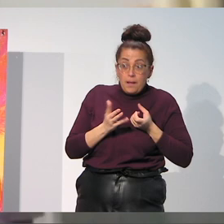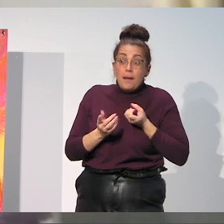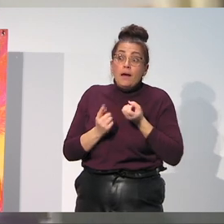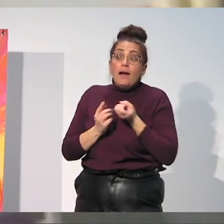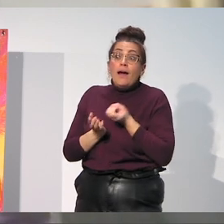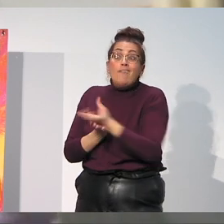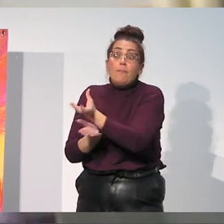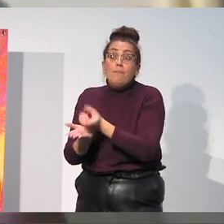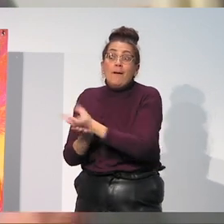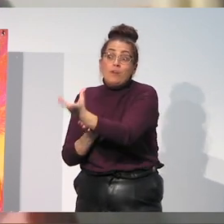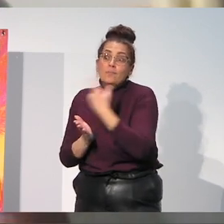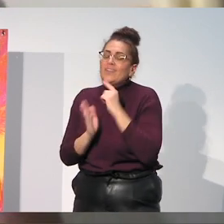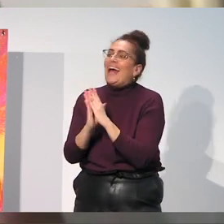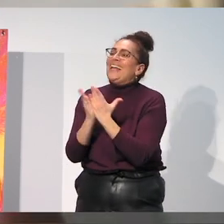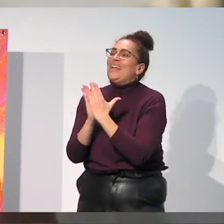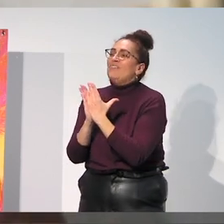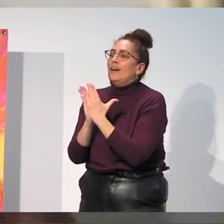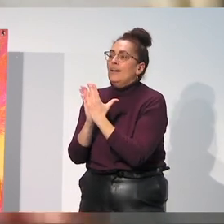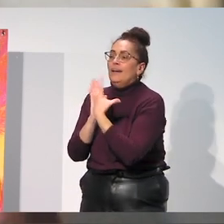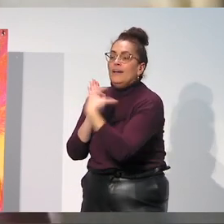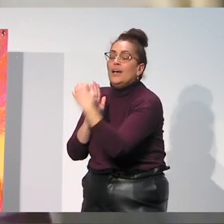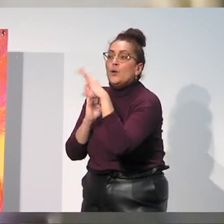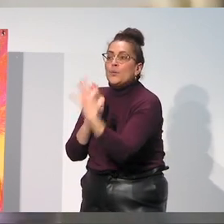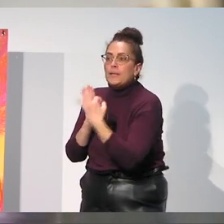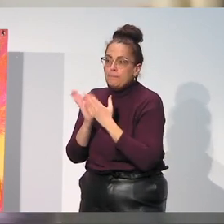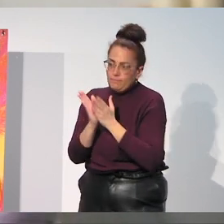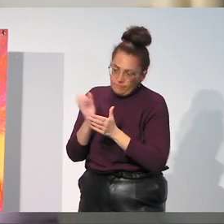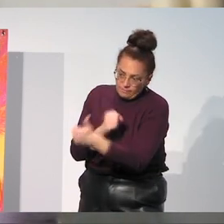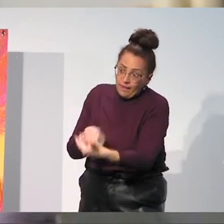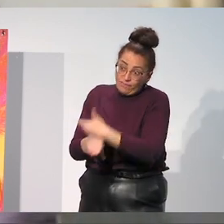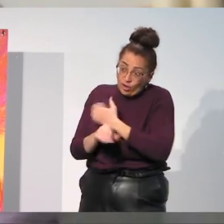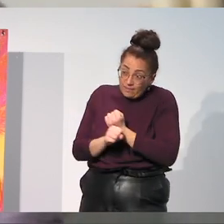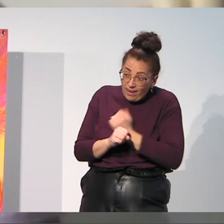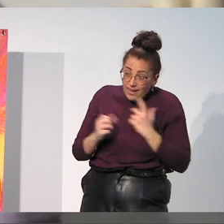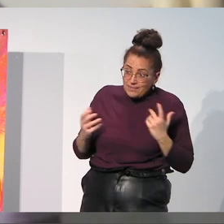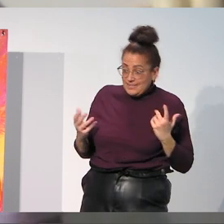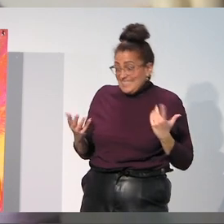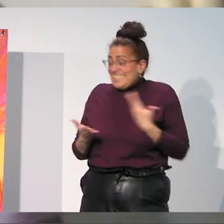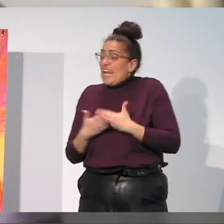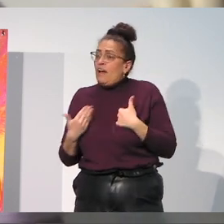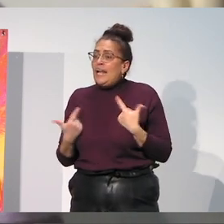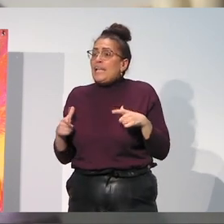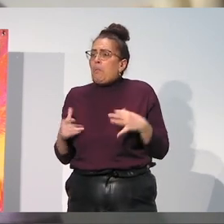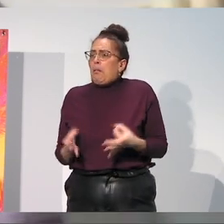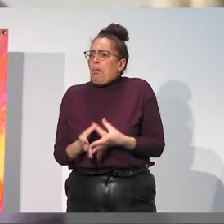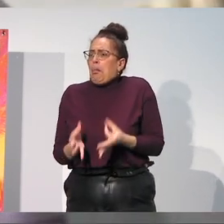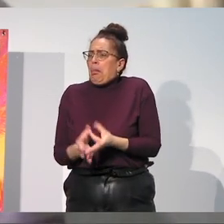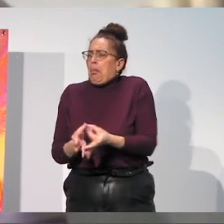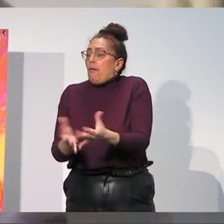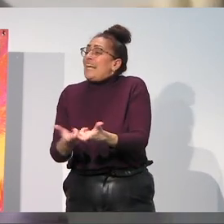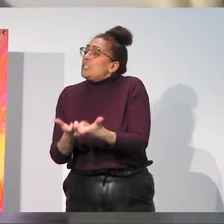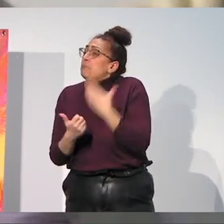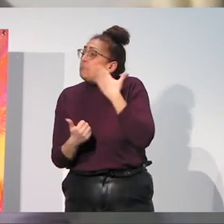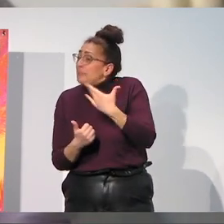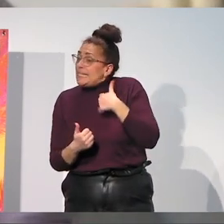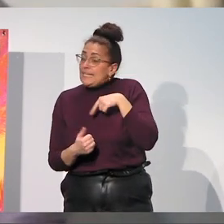a derrière un livre, parce que justement il se permet lui aussi énormément de liberté, et c'est des libertés qui, de temps en temps, lorsqu'il arrive à faire une